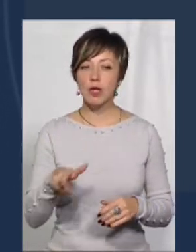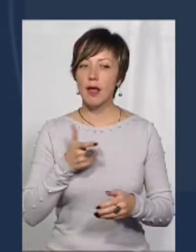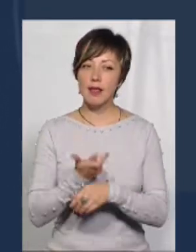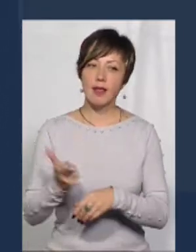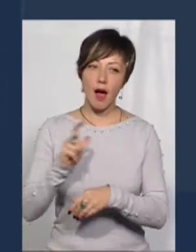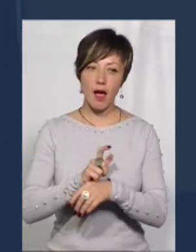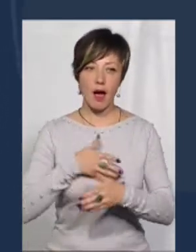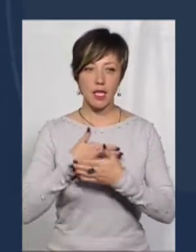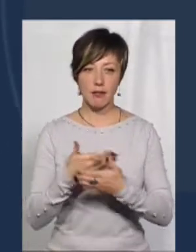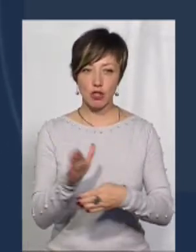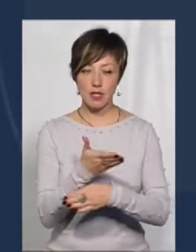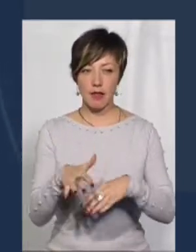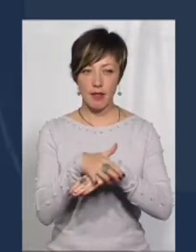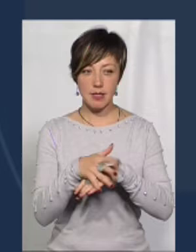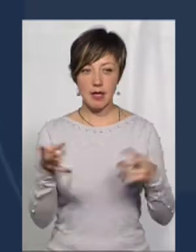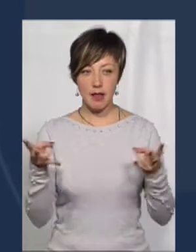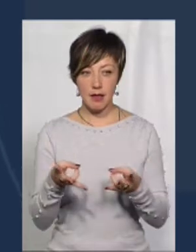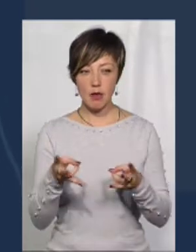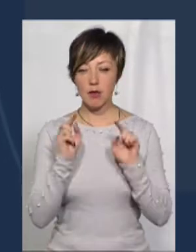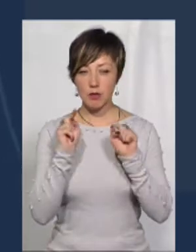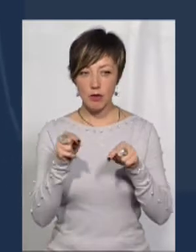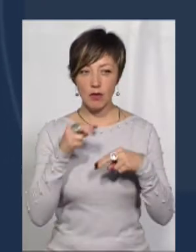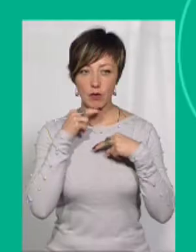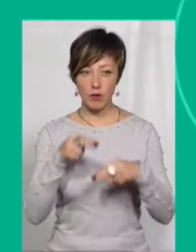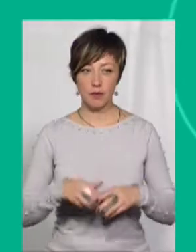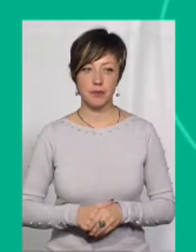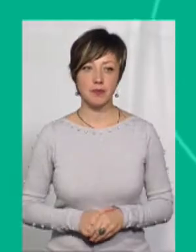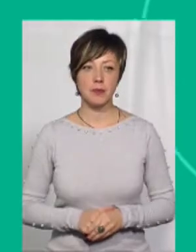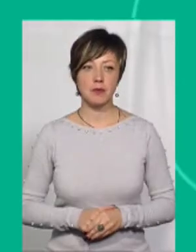найактивніша частина населення, тому ми на неї робимо велику ставку.